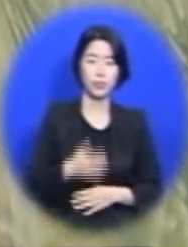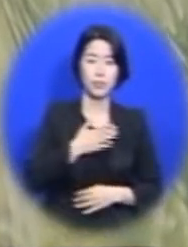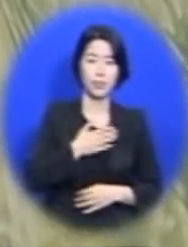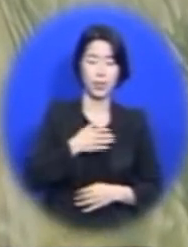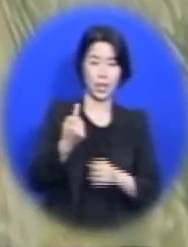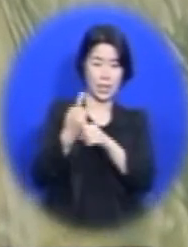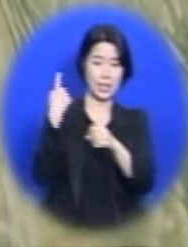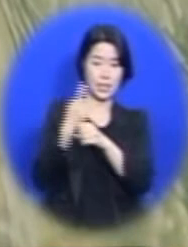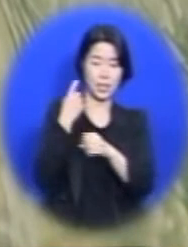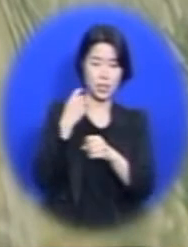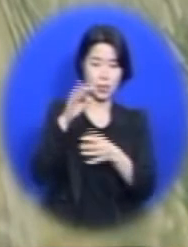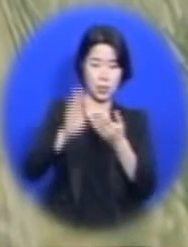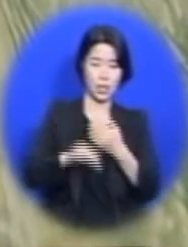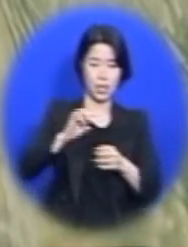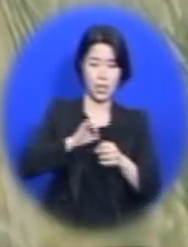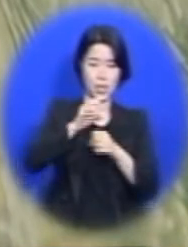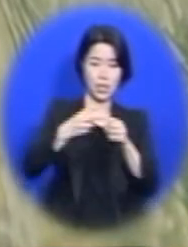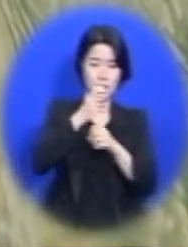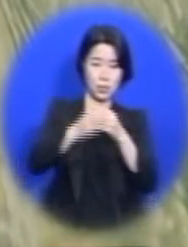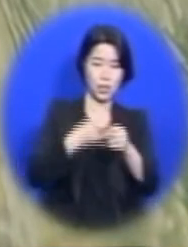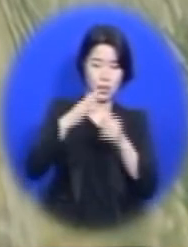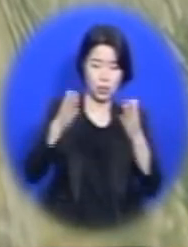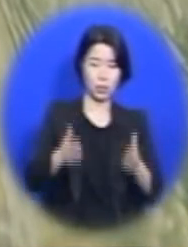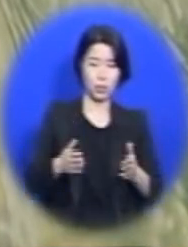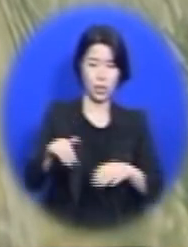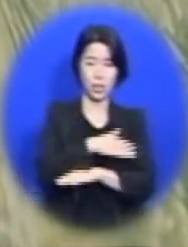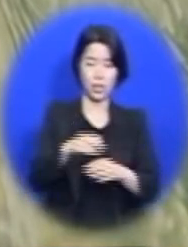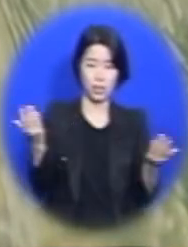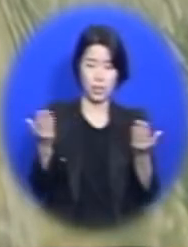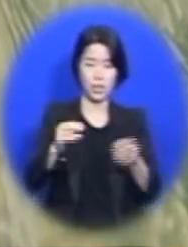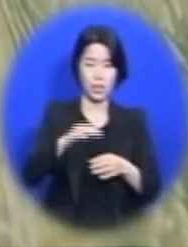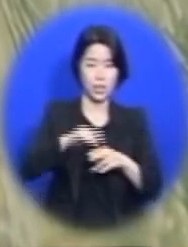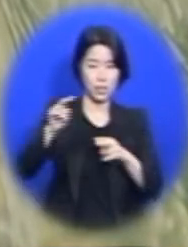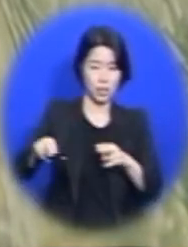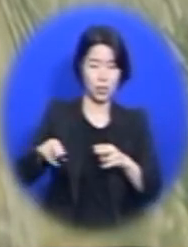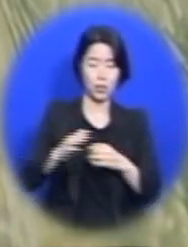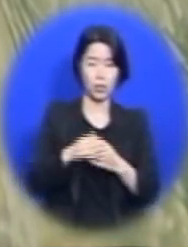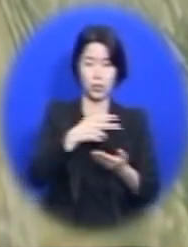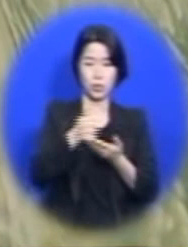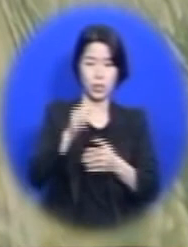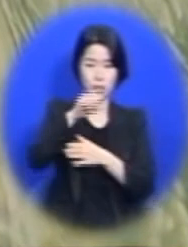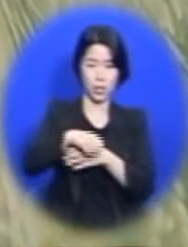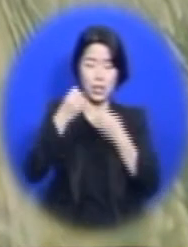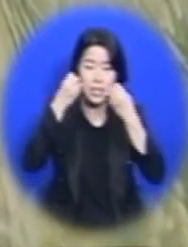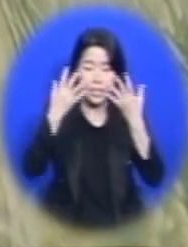저는 작년 말에 24년 동안 다니던 직장을 내려놓고 주님께서 허락하신 새로운